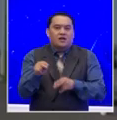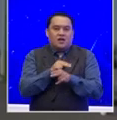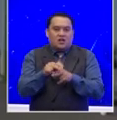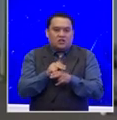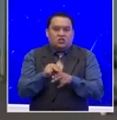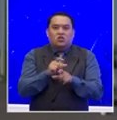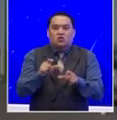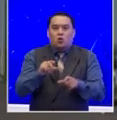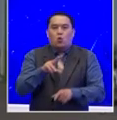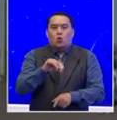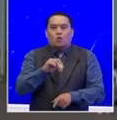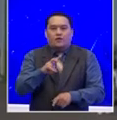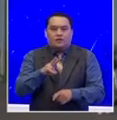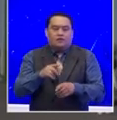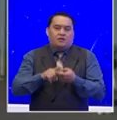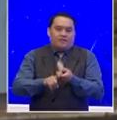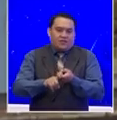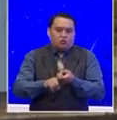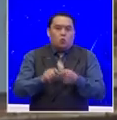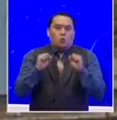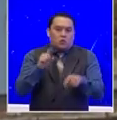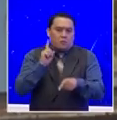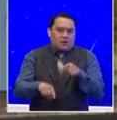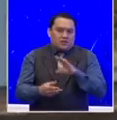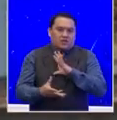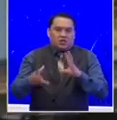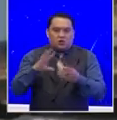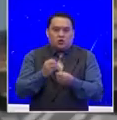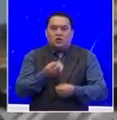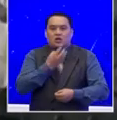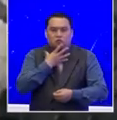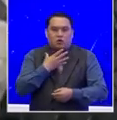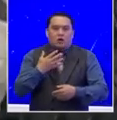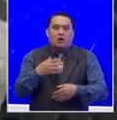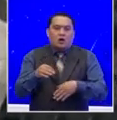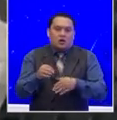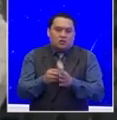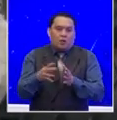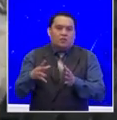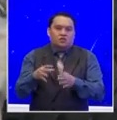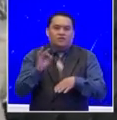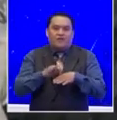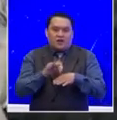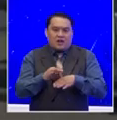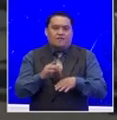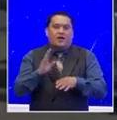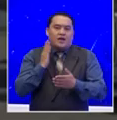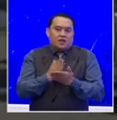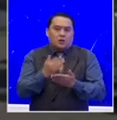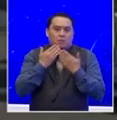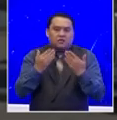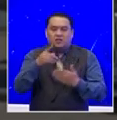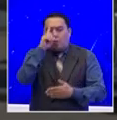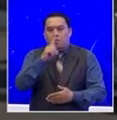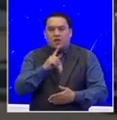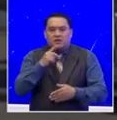лечении пациентов, зараженных COVID-19. Дают быстрый хороший результат даже при осложнениях, заверяют производители. За последние